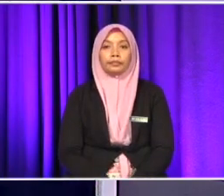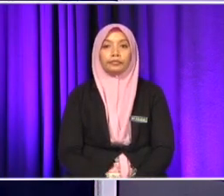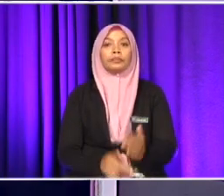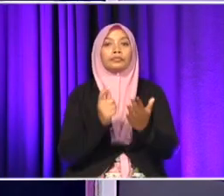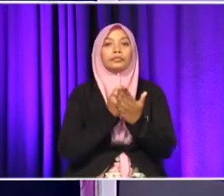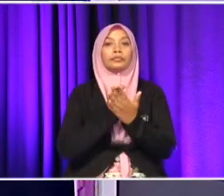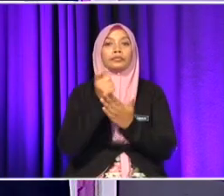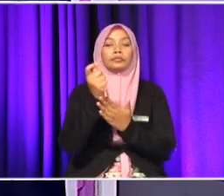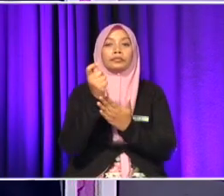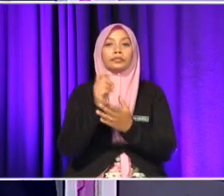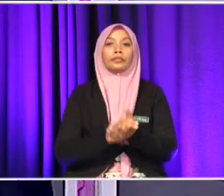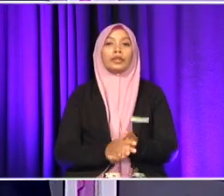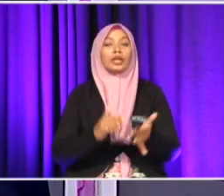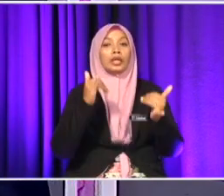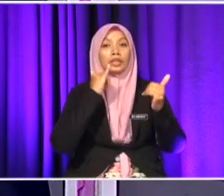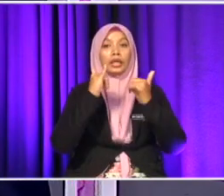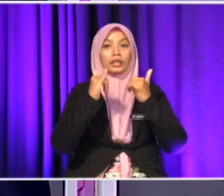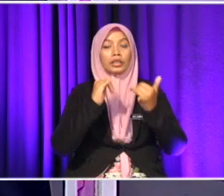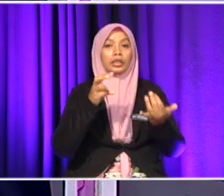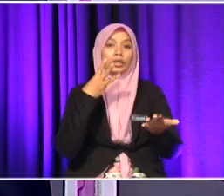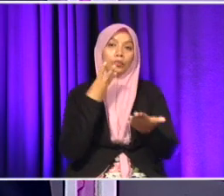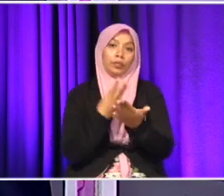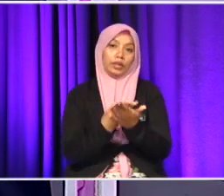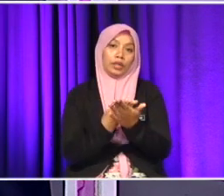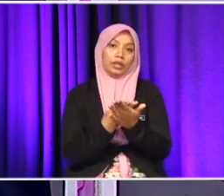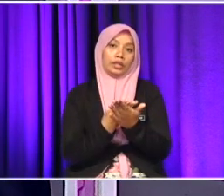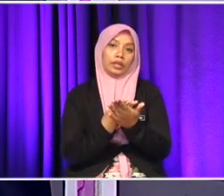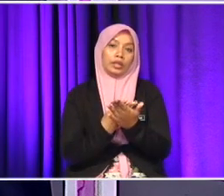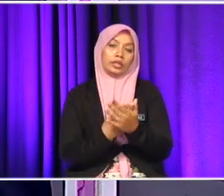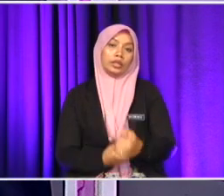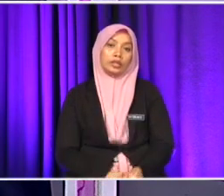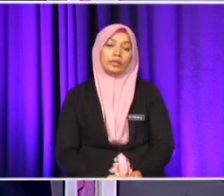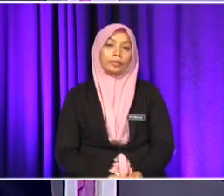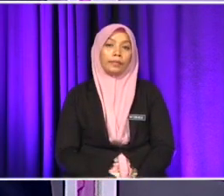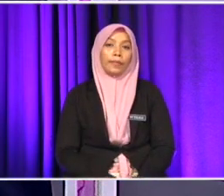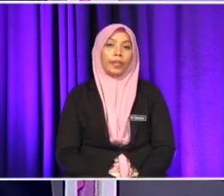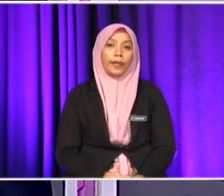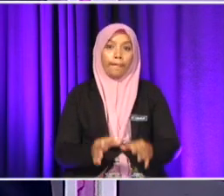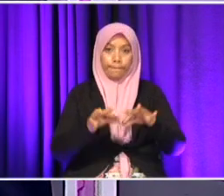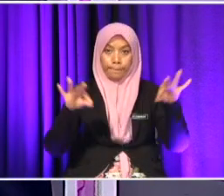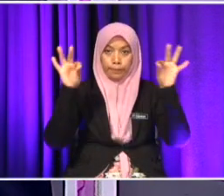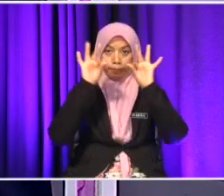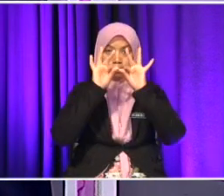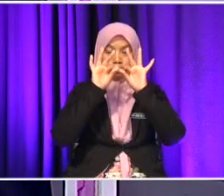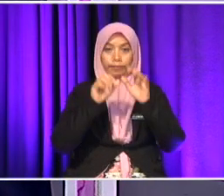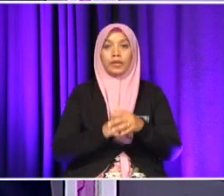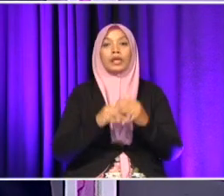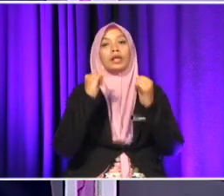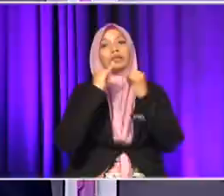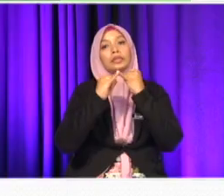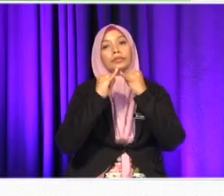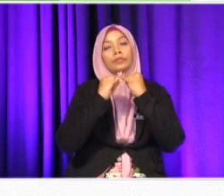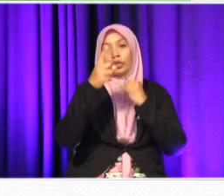yaitu tentang penyakit keuangan dari segi keuangan pentingnya penyakit keuangan disediakan di akhirilah